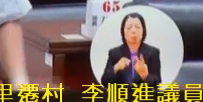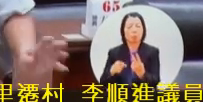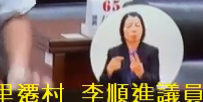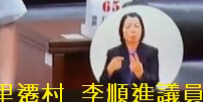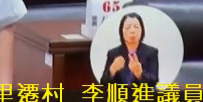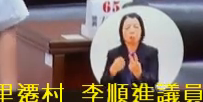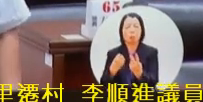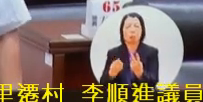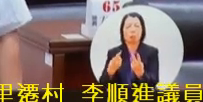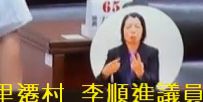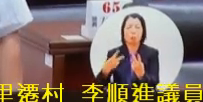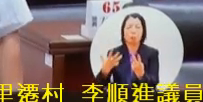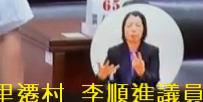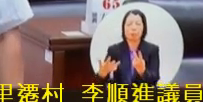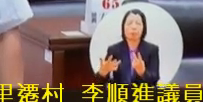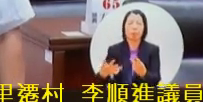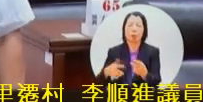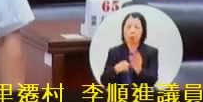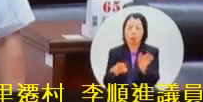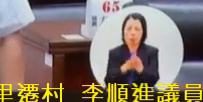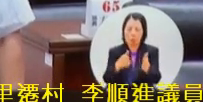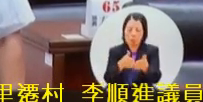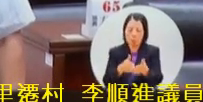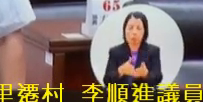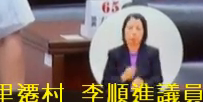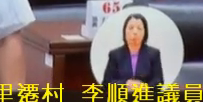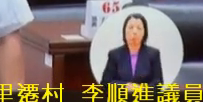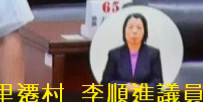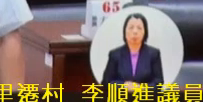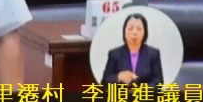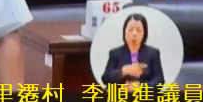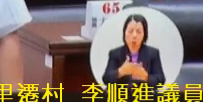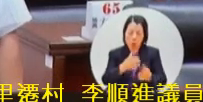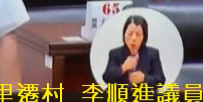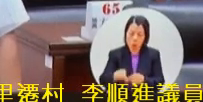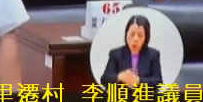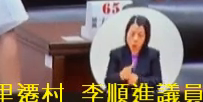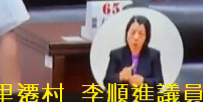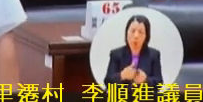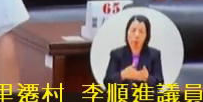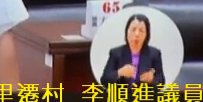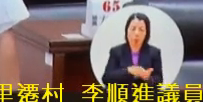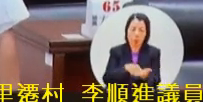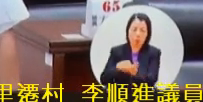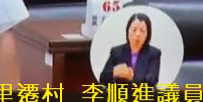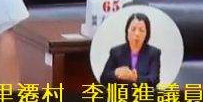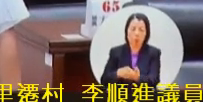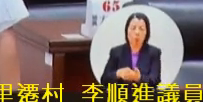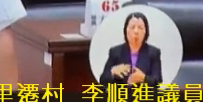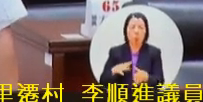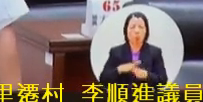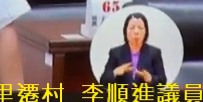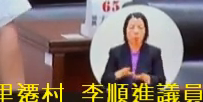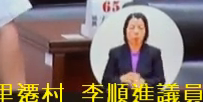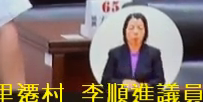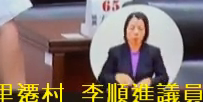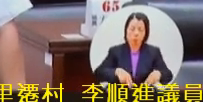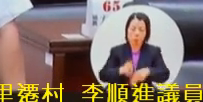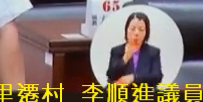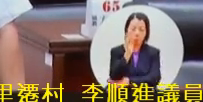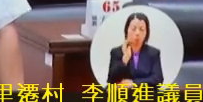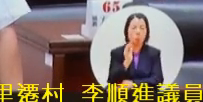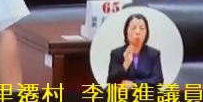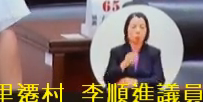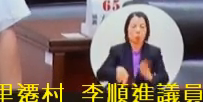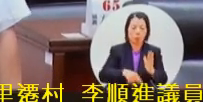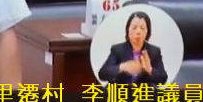突然哈都在选举前跑到了我们五百年来开征五万这么多官员哈，我们的行政院长跑